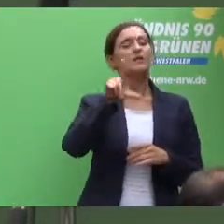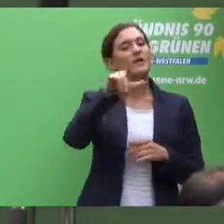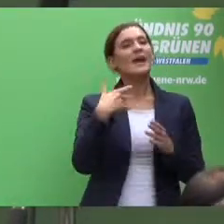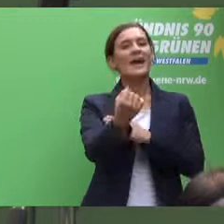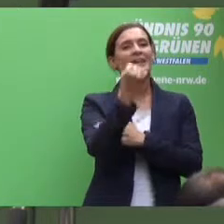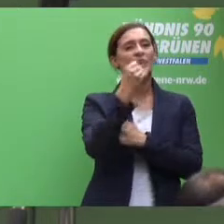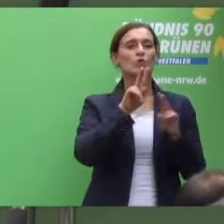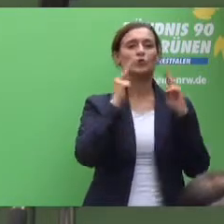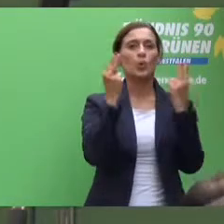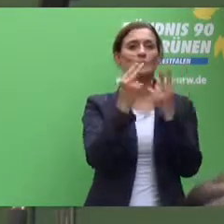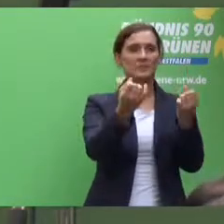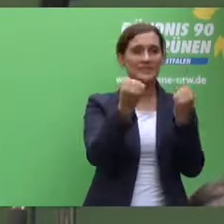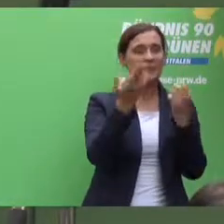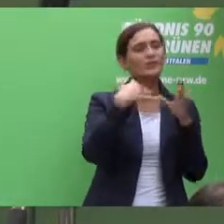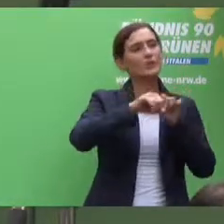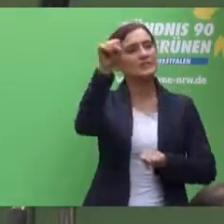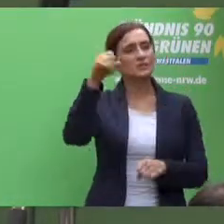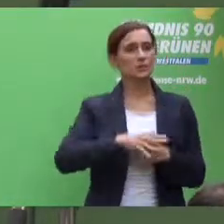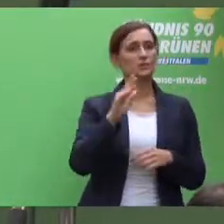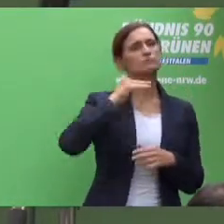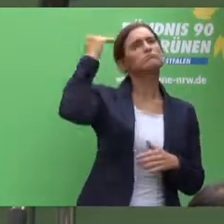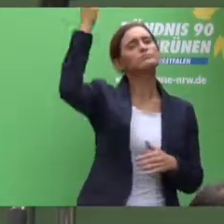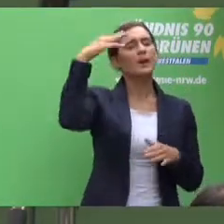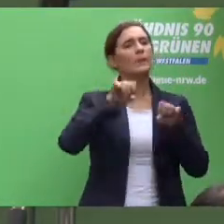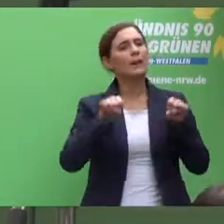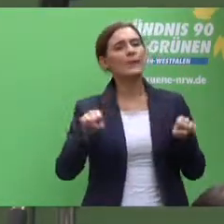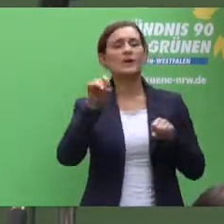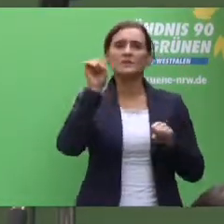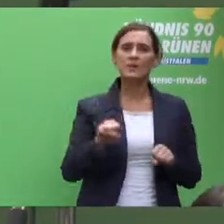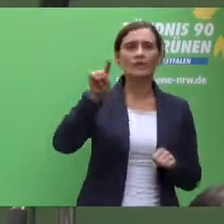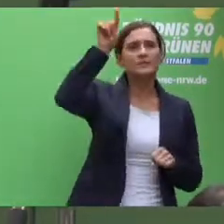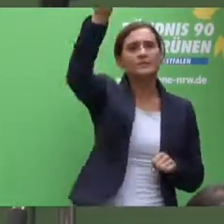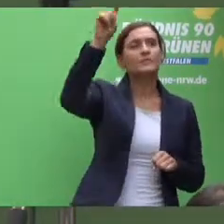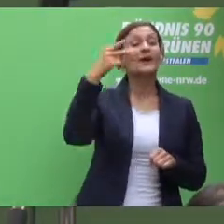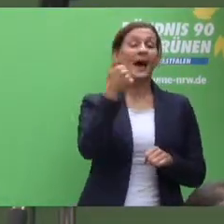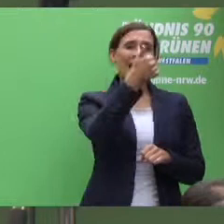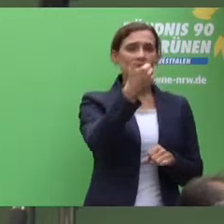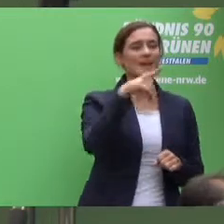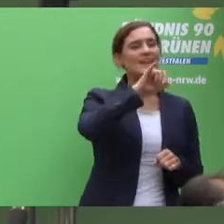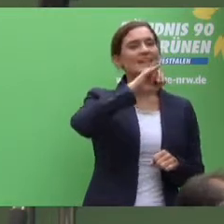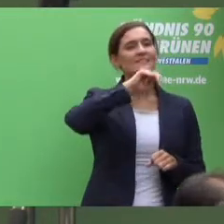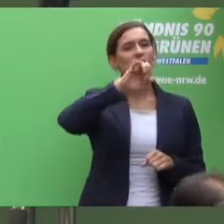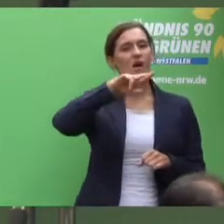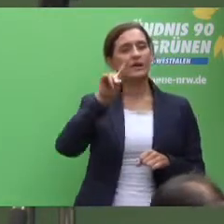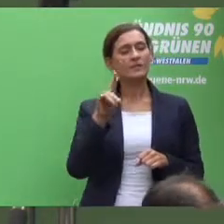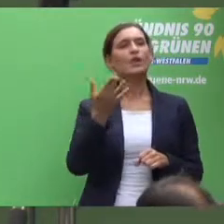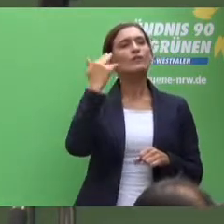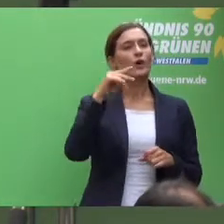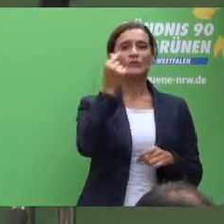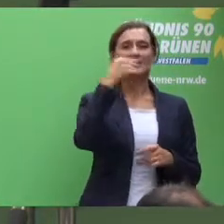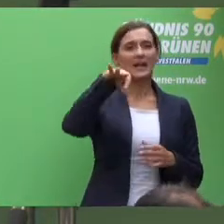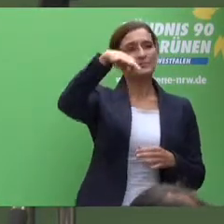von Niedersachsen. Und er grüßt in Bremen Caro Lindert, eine unserer beiden Finanzministerinnen. Und wenn ihr